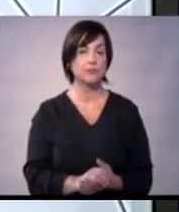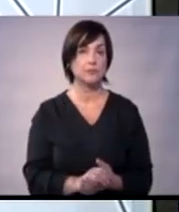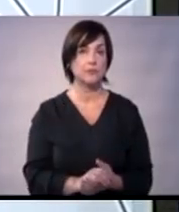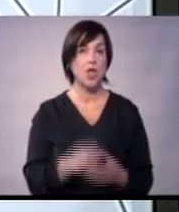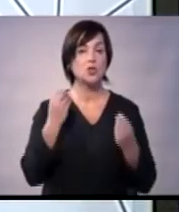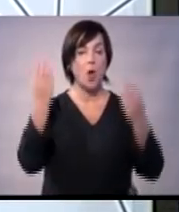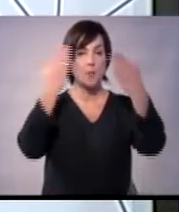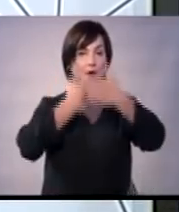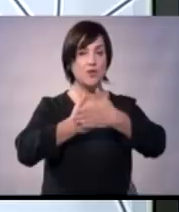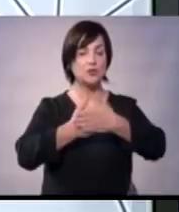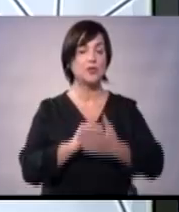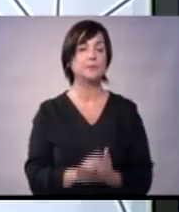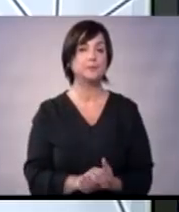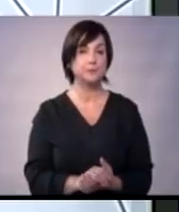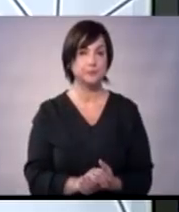Dobrý večer. Dobrý večer, Vlade.